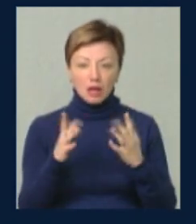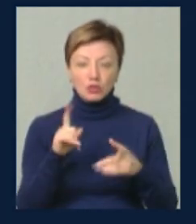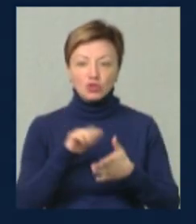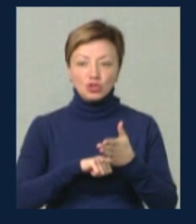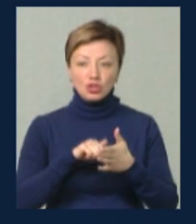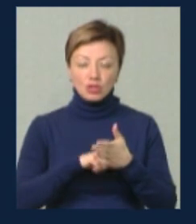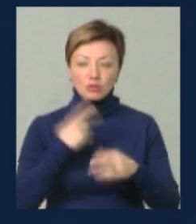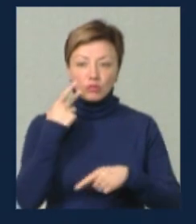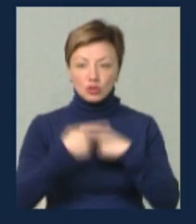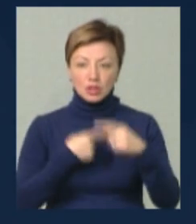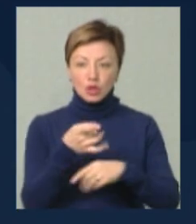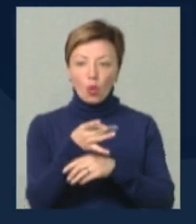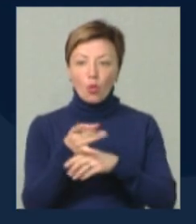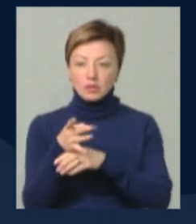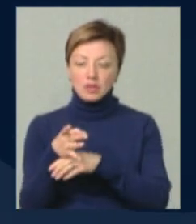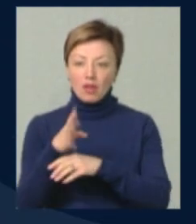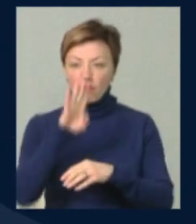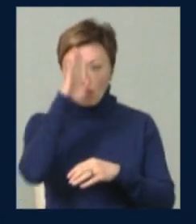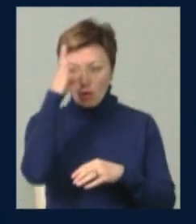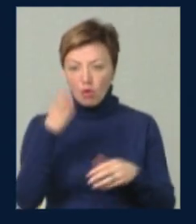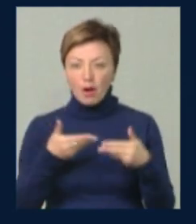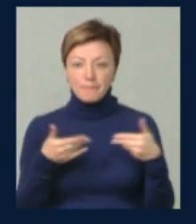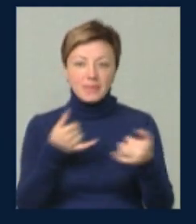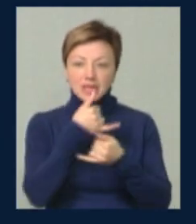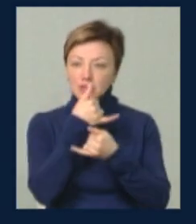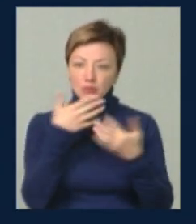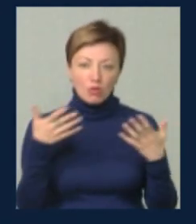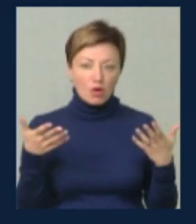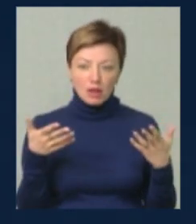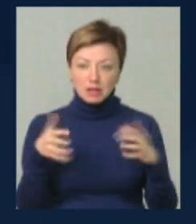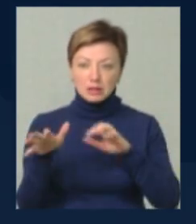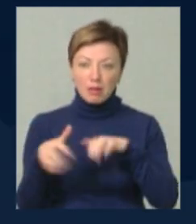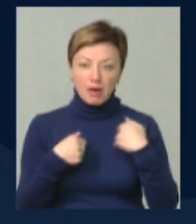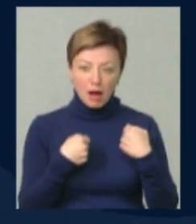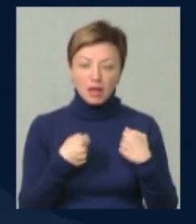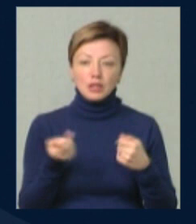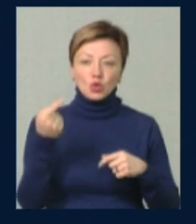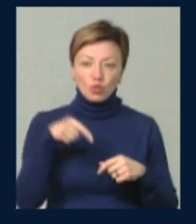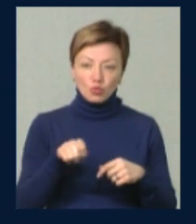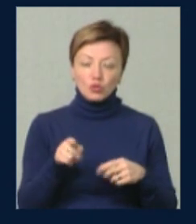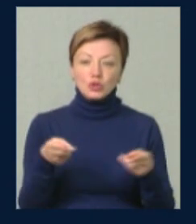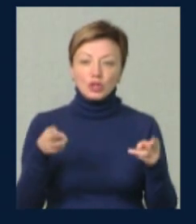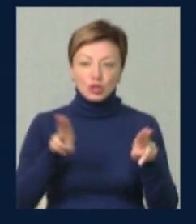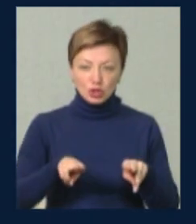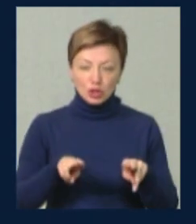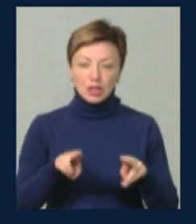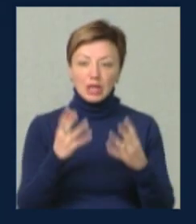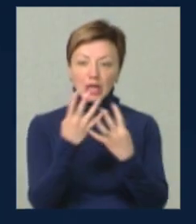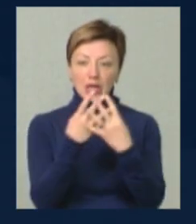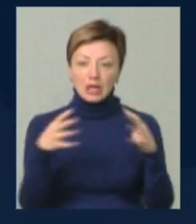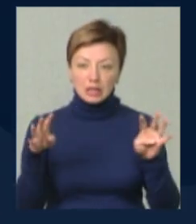через постійні обстріли ворога ми не змогли їх забрати. І тому залишили